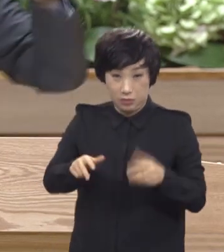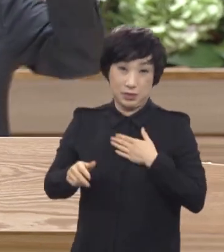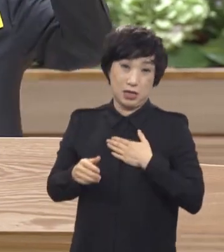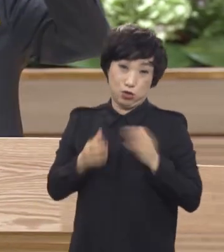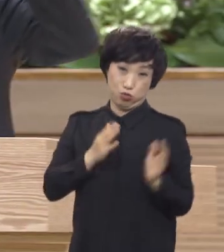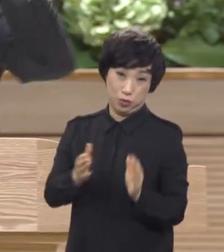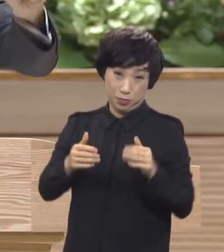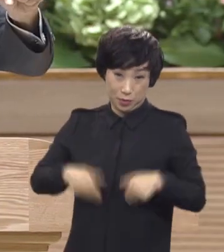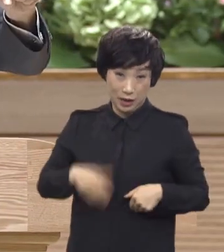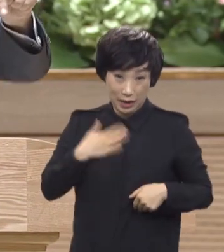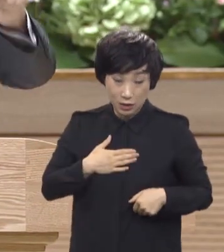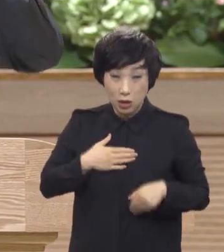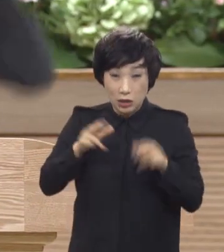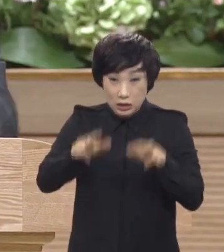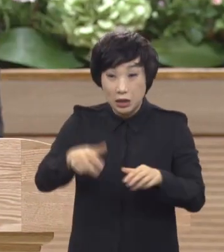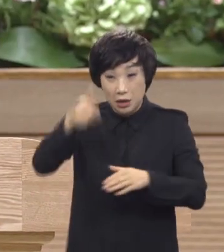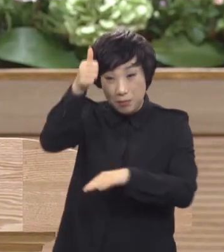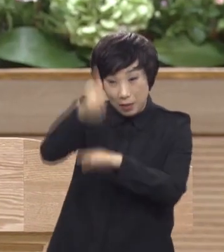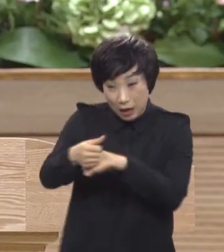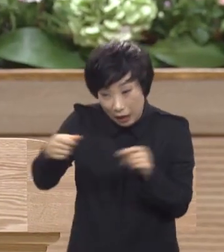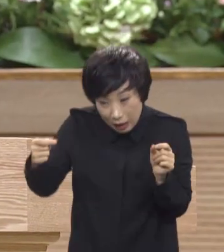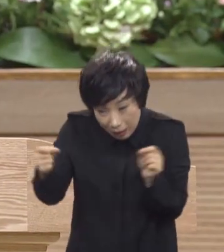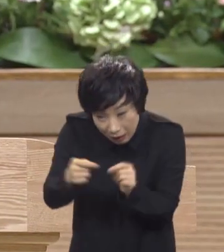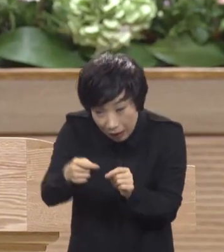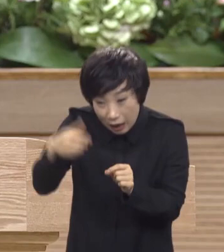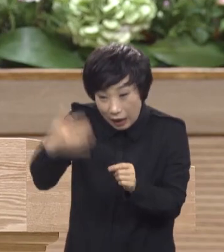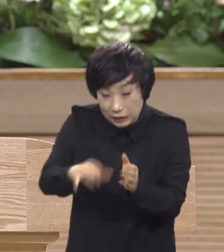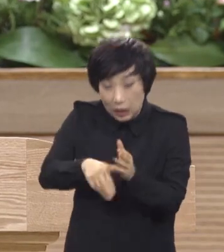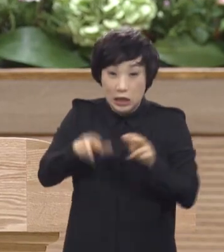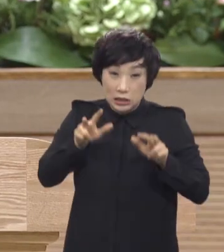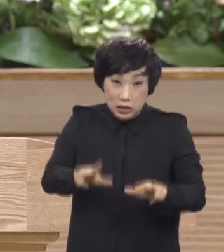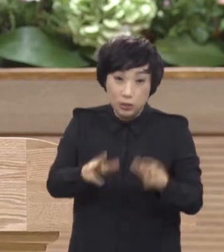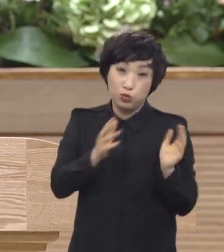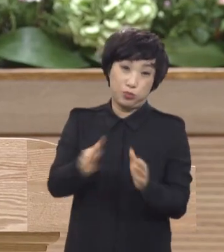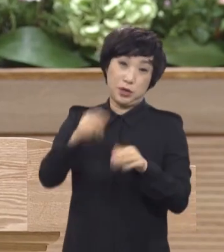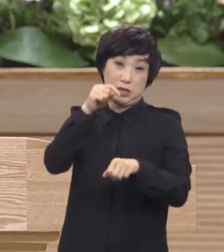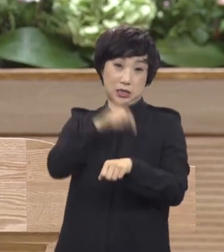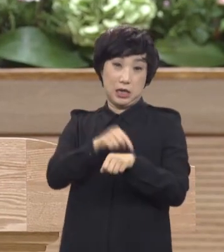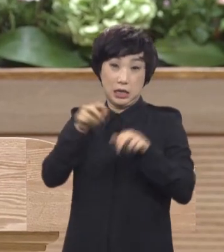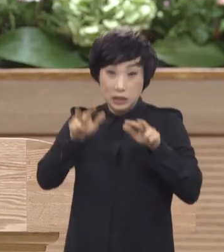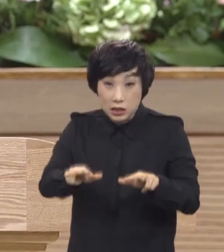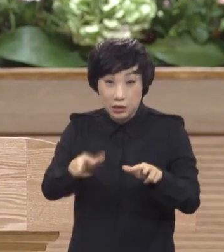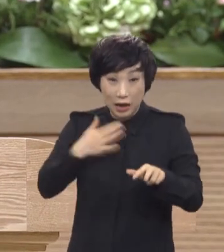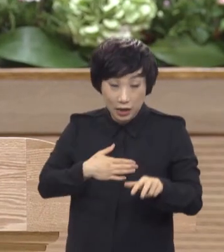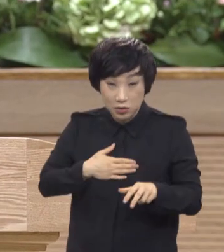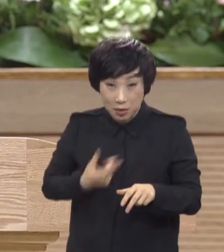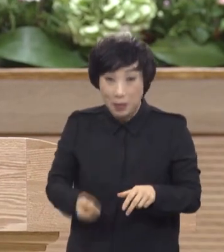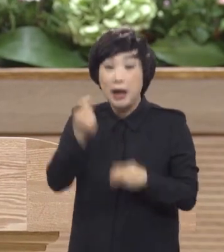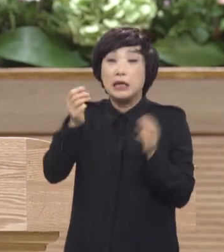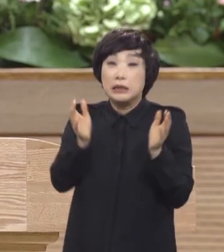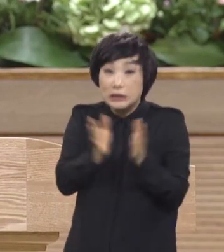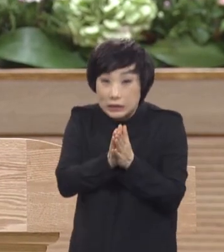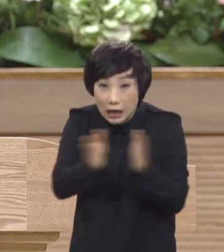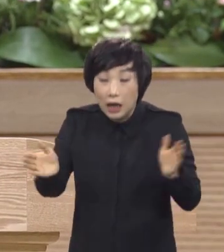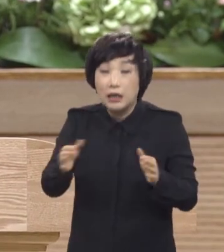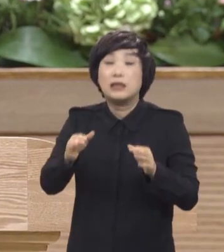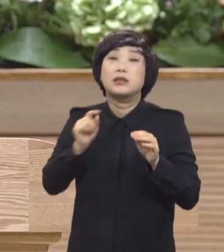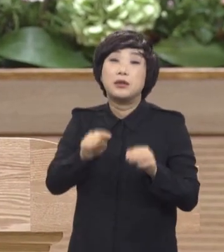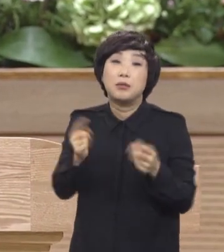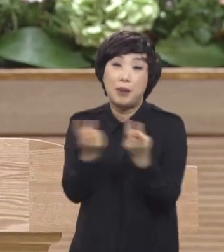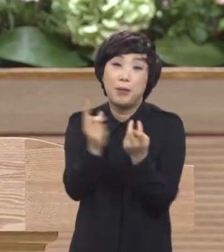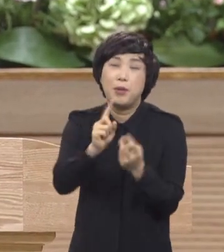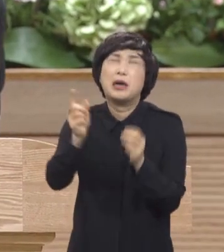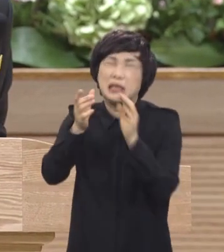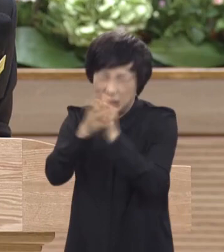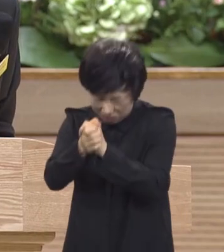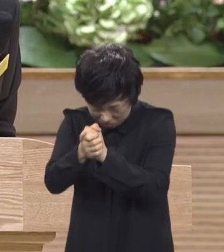마지막이 오기 전에 빨리 지금이 만들어질 시간이라는 거 빨리 이 일을 시행할 수 있는 기도로 나를